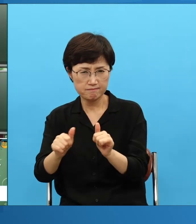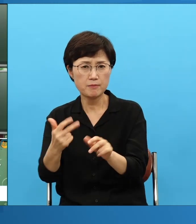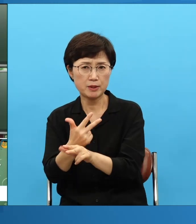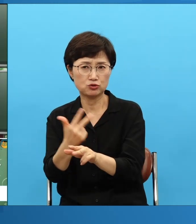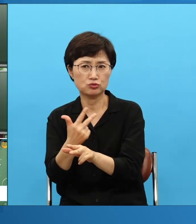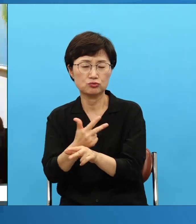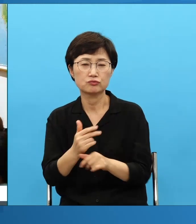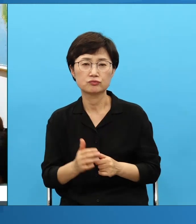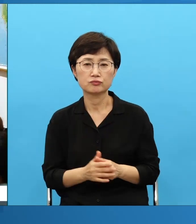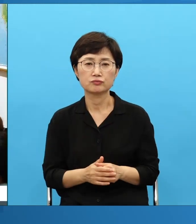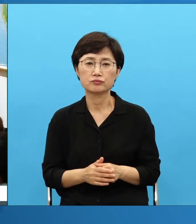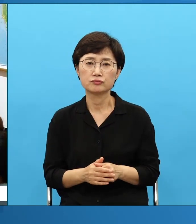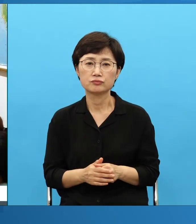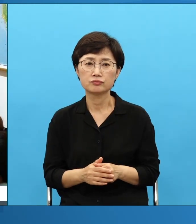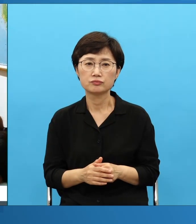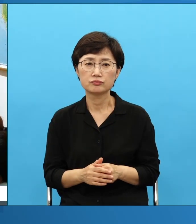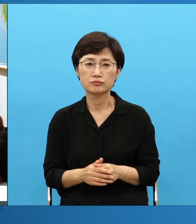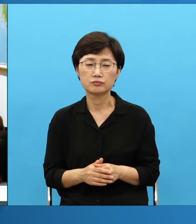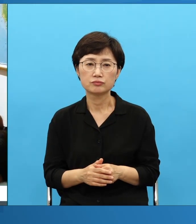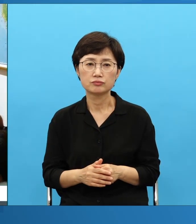있어.